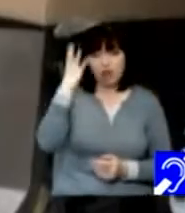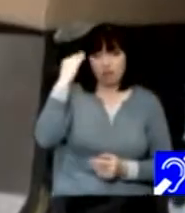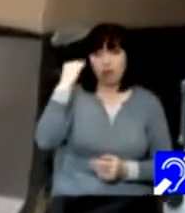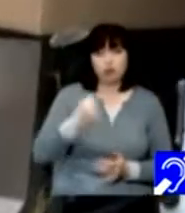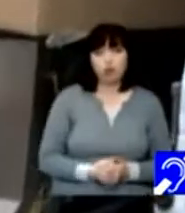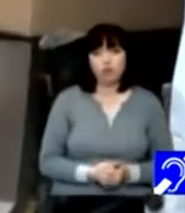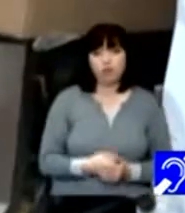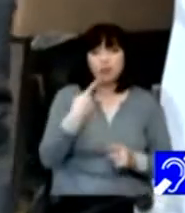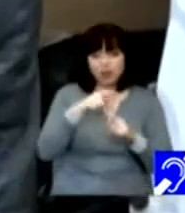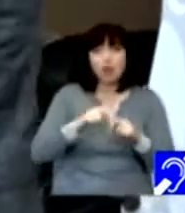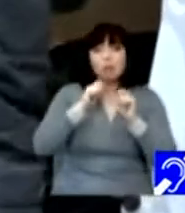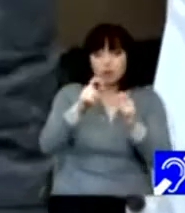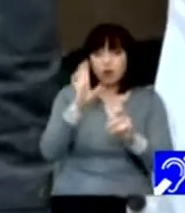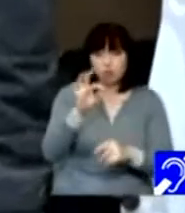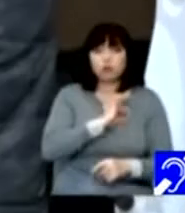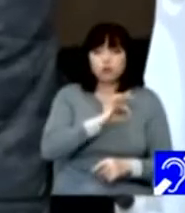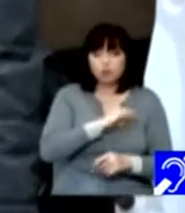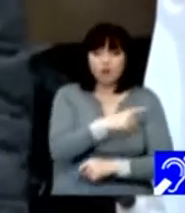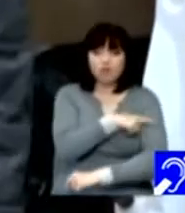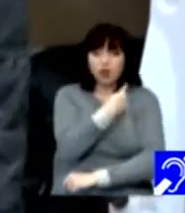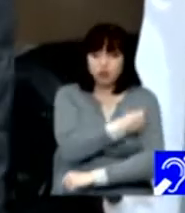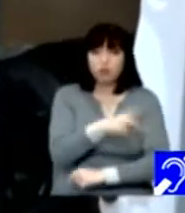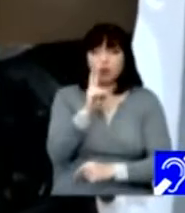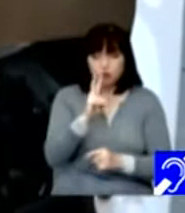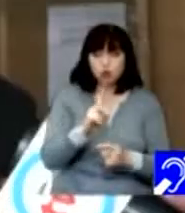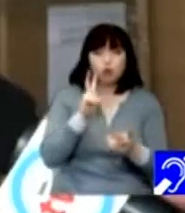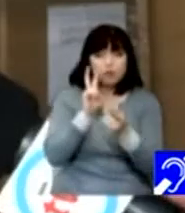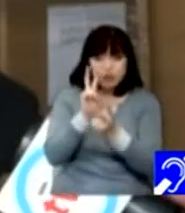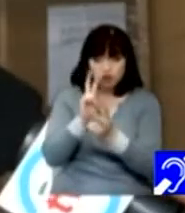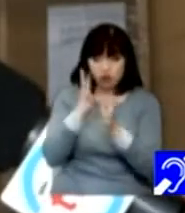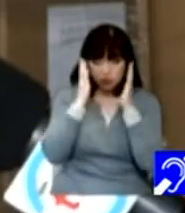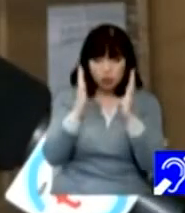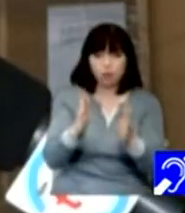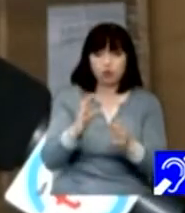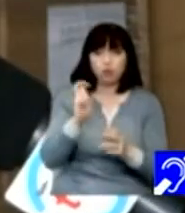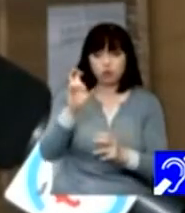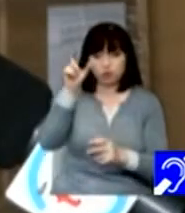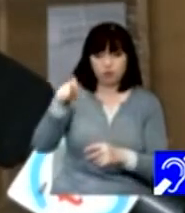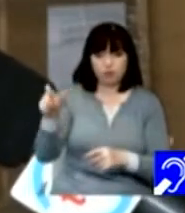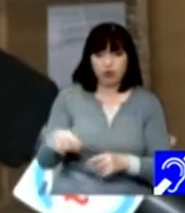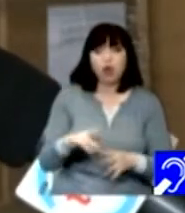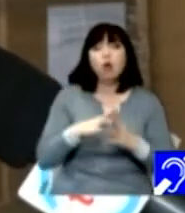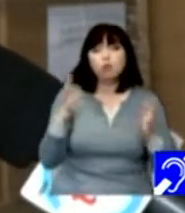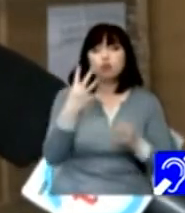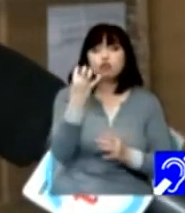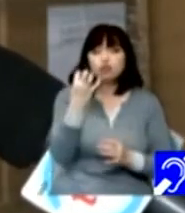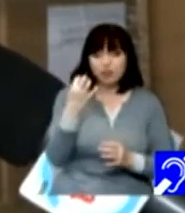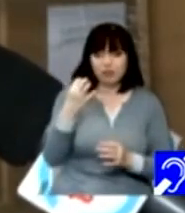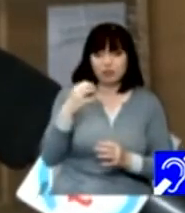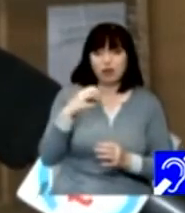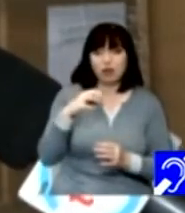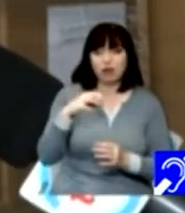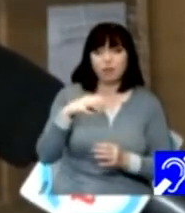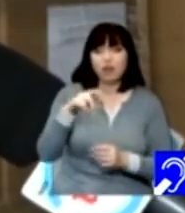yes. Donația va fi utilă medicilor care activează în prima linie. Avem peste 400 de angajați care zilnic